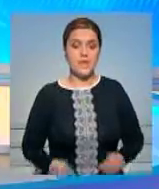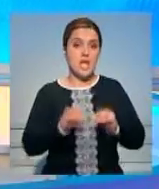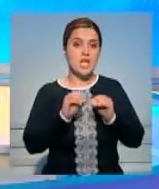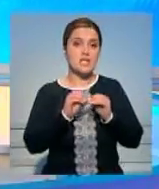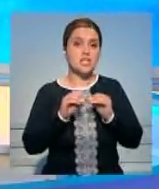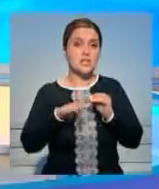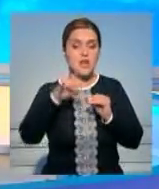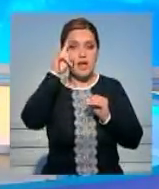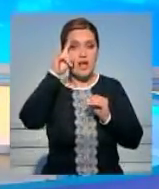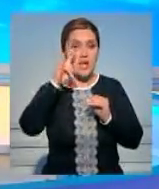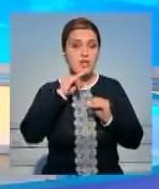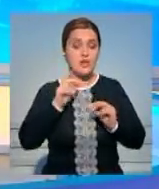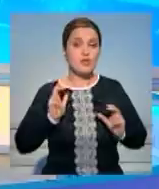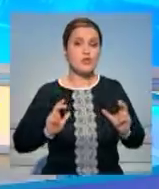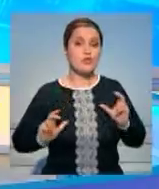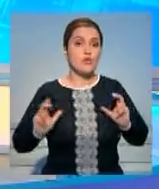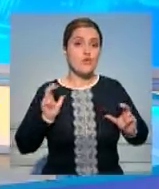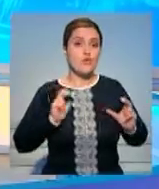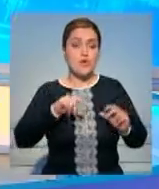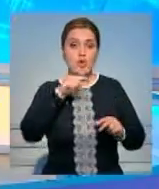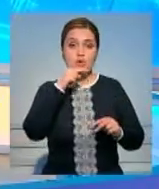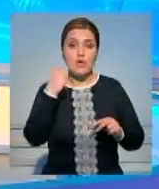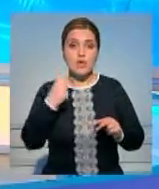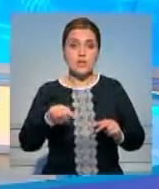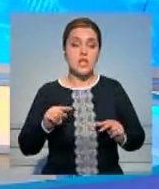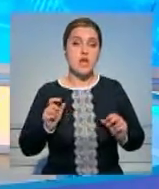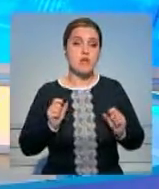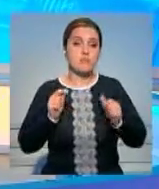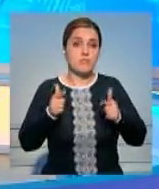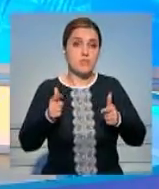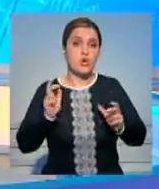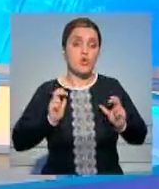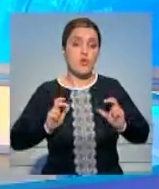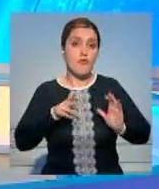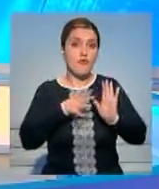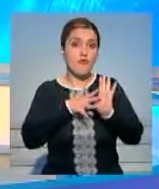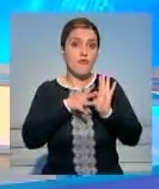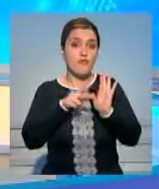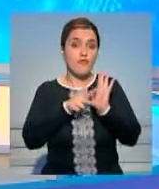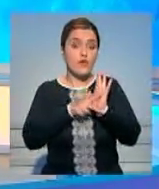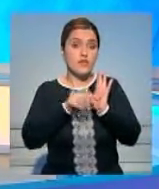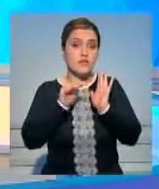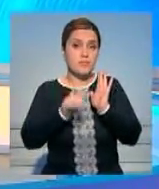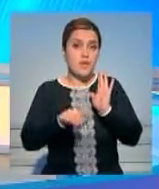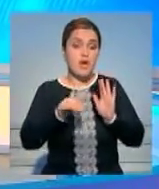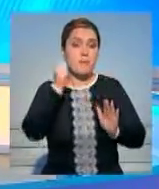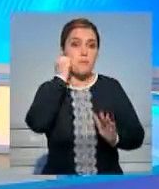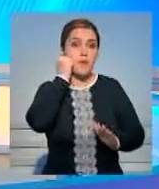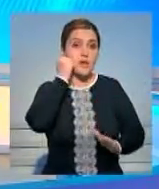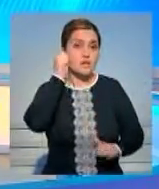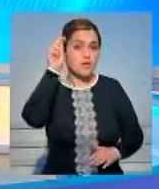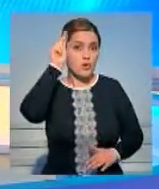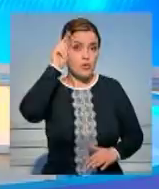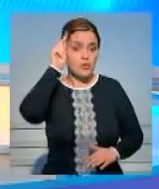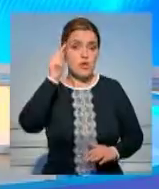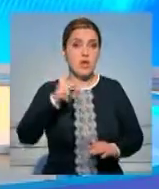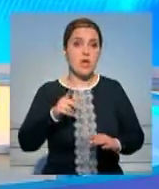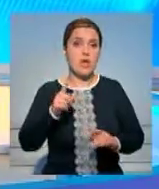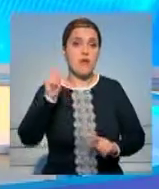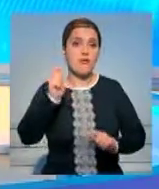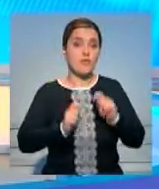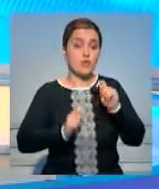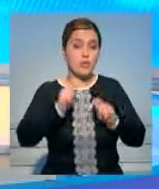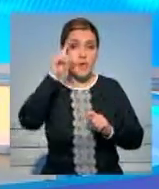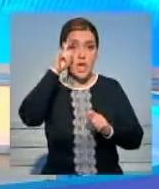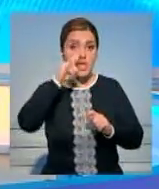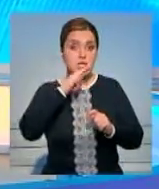10 тысяч казахстанских студентов ежегодно поступают в российские вузы. 8 тысяч получают высшее образование в Москве. По словам организаторов форума казахстанских